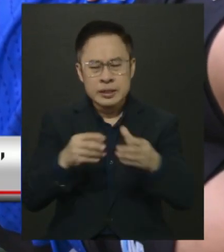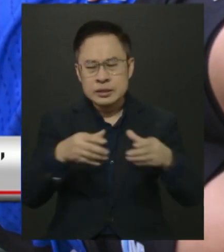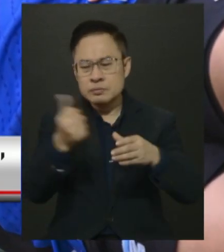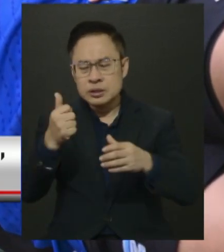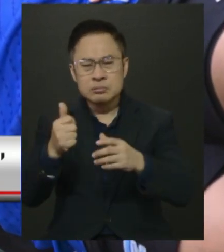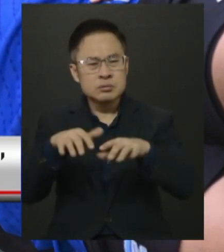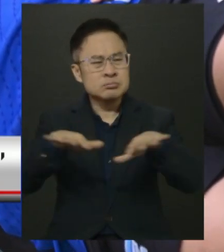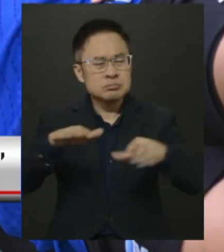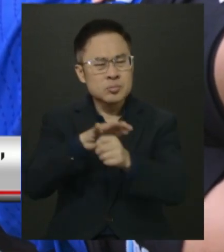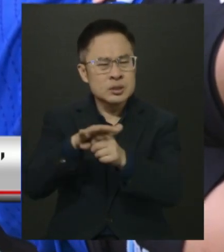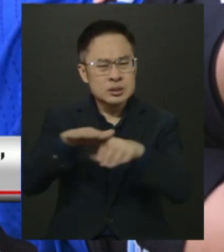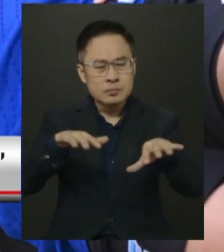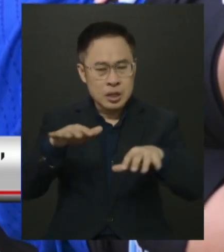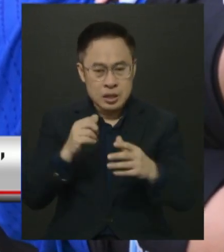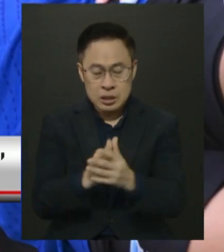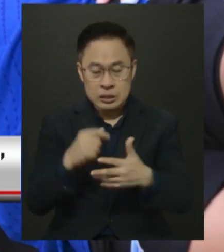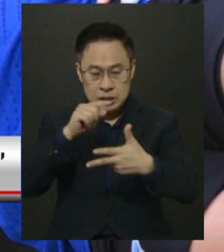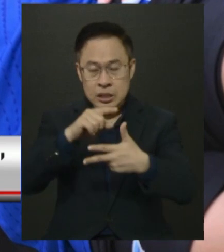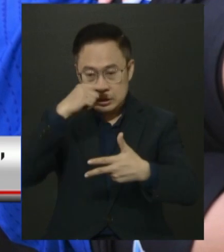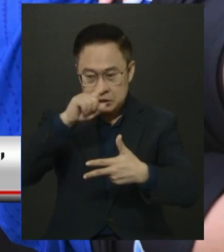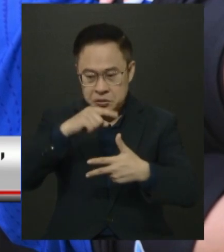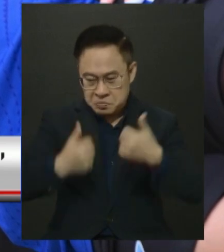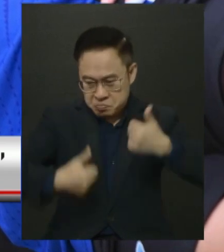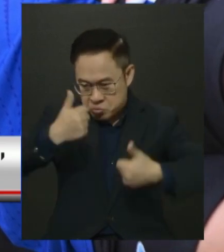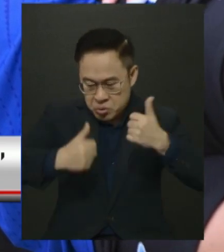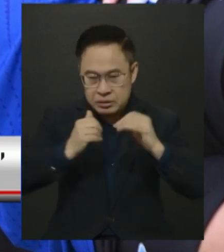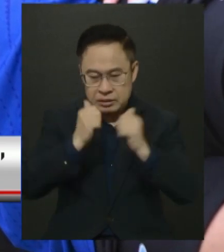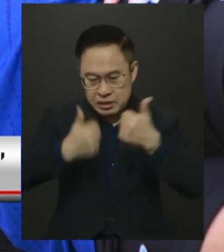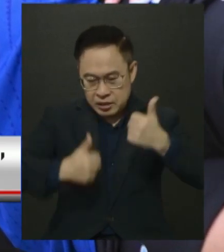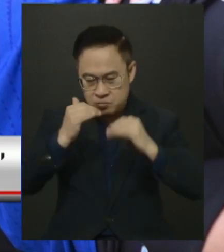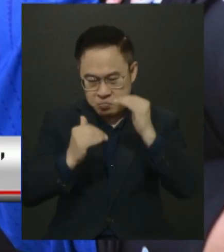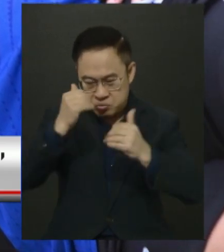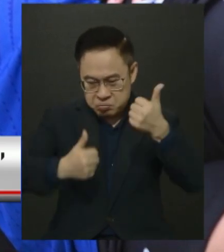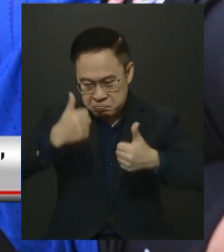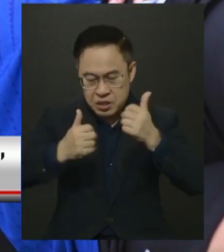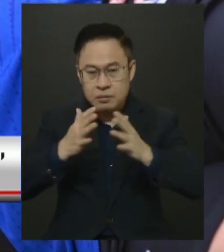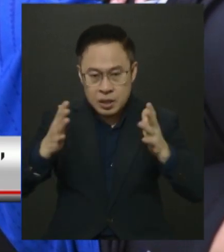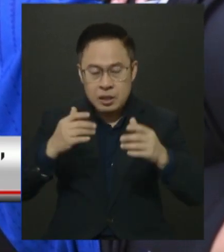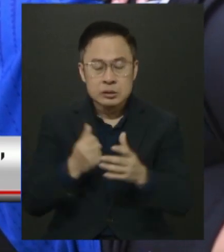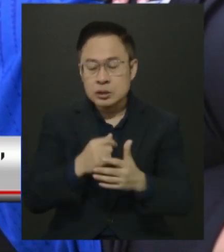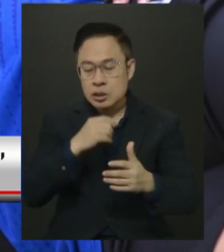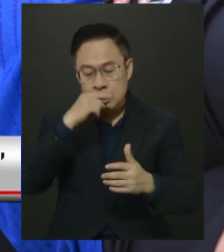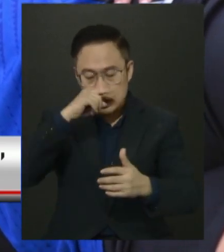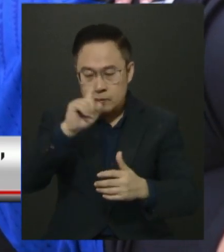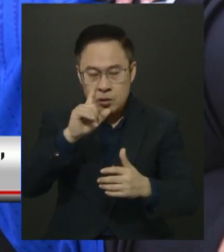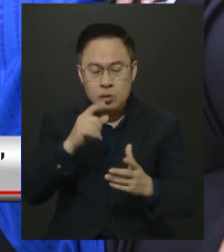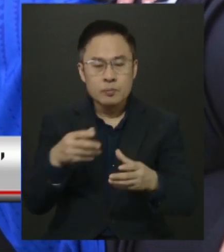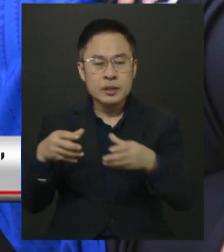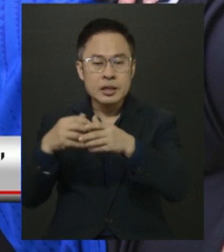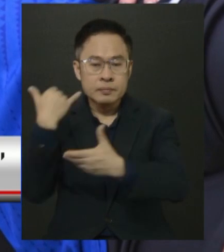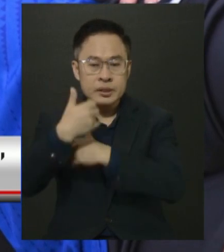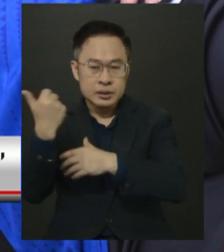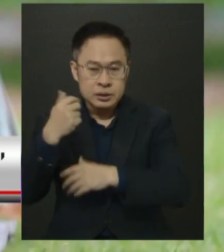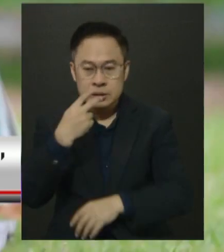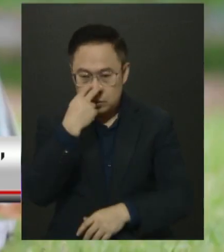เนี่ยก็ไม่ได้เข้มข้นเท่าลีกอันดับหนึ่งของบ้านเรานะคะก็ไม่อยากจะให้นักเตะหยุดพัฒนา ครับสุดยอดแผนแรกก็คือไป